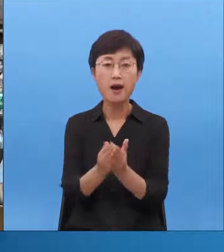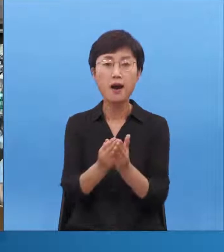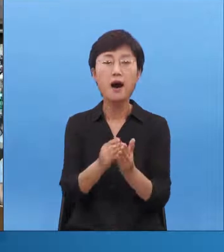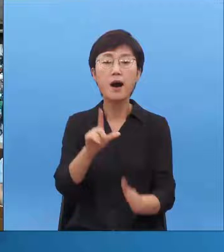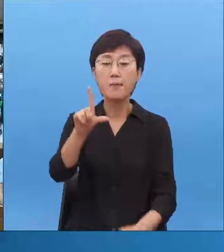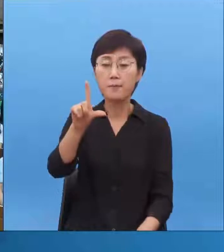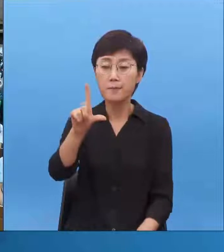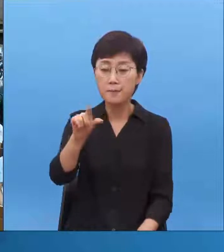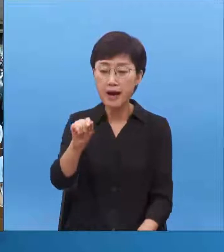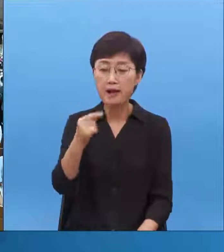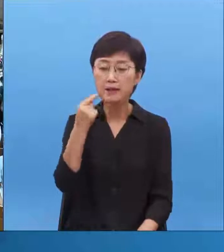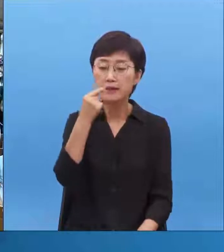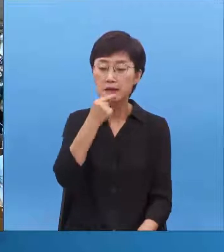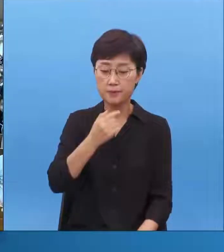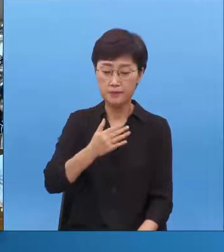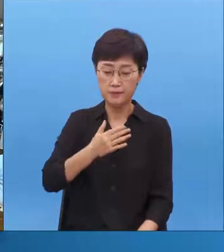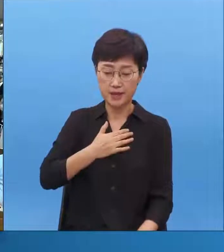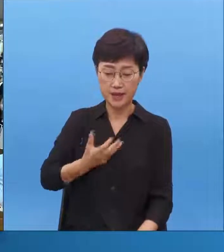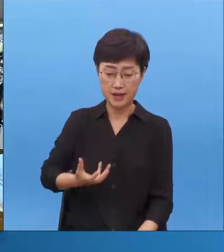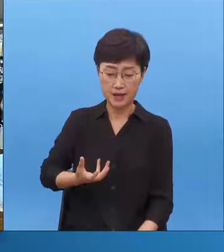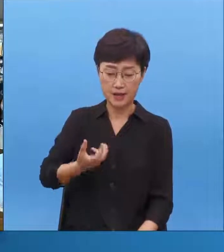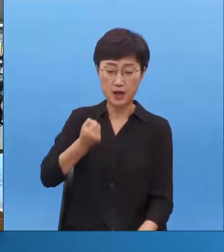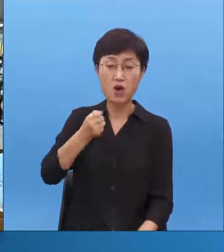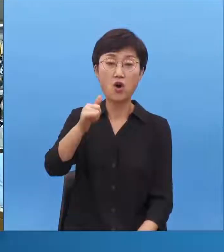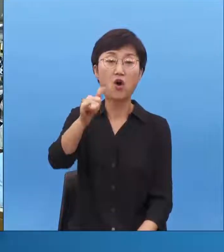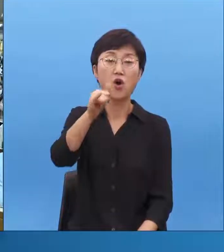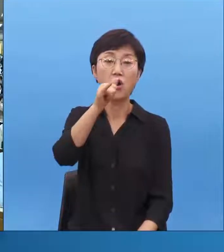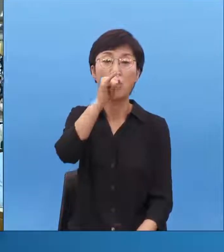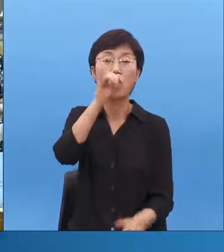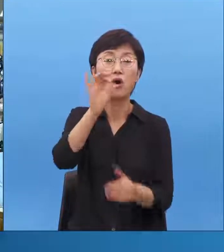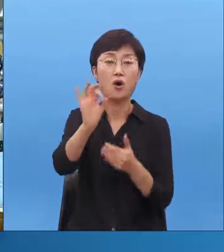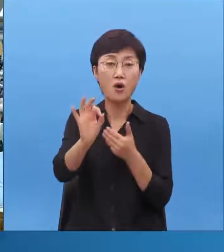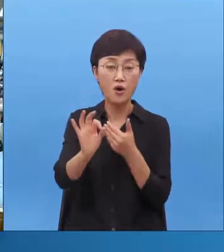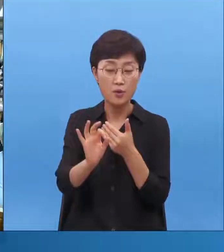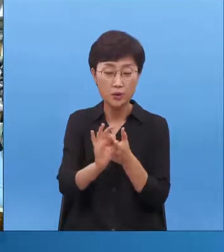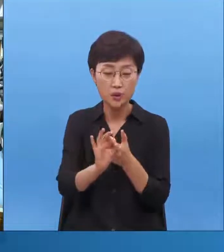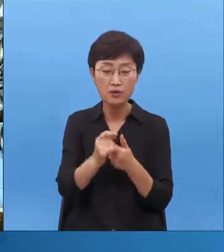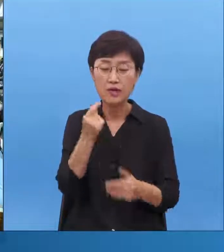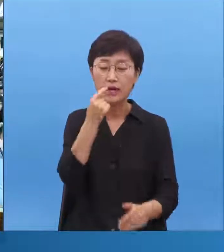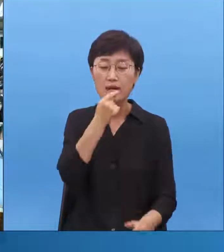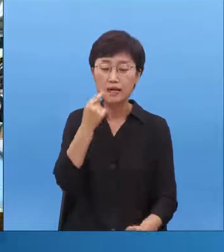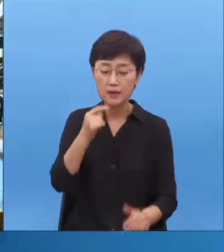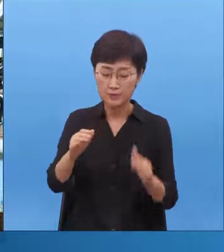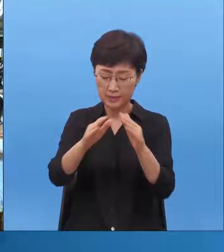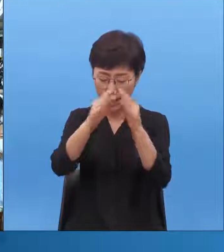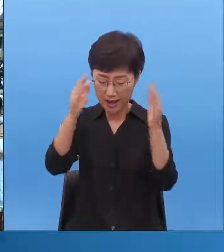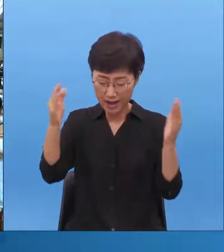만일이 내게 있으면 너희